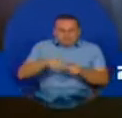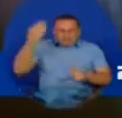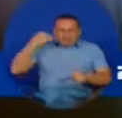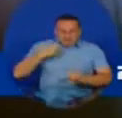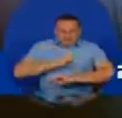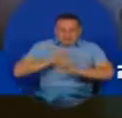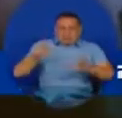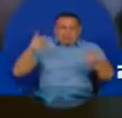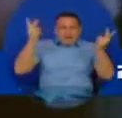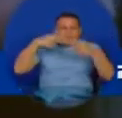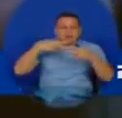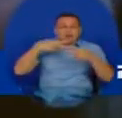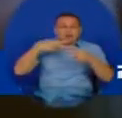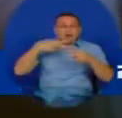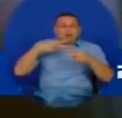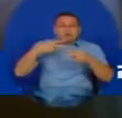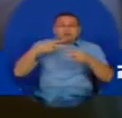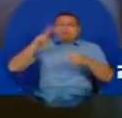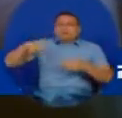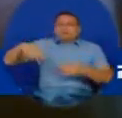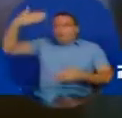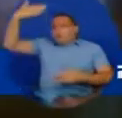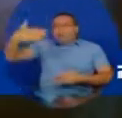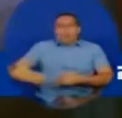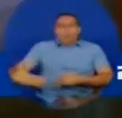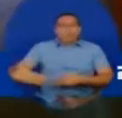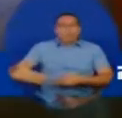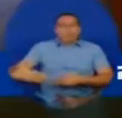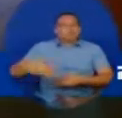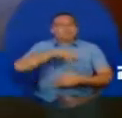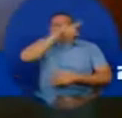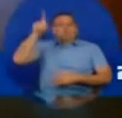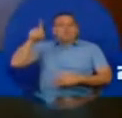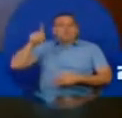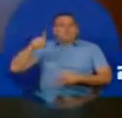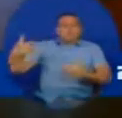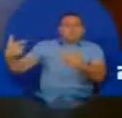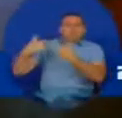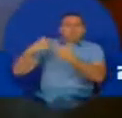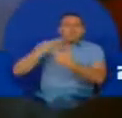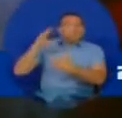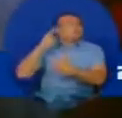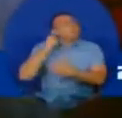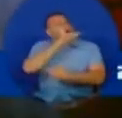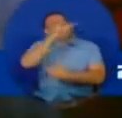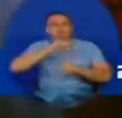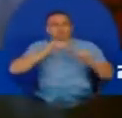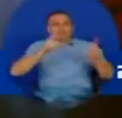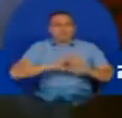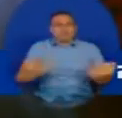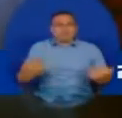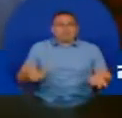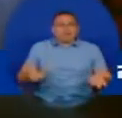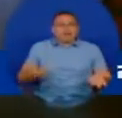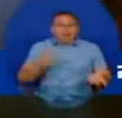האמנה, שצמחו בינינו חומות שפשוט הפסיקו לאפשר לנו לשמוע את הצד השני. אנחנו פשוט הפכנו